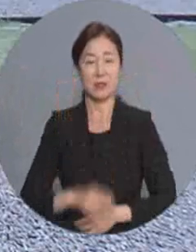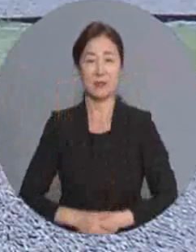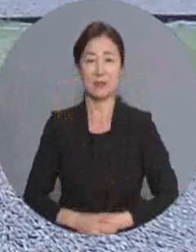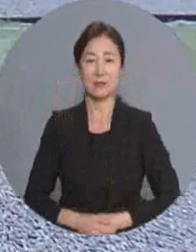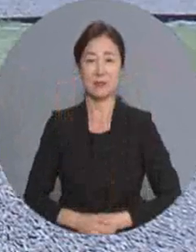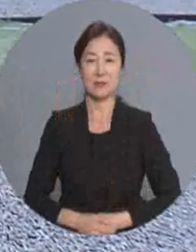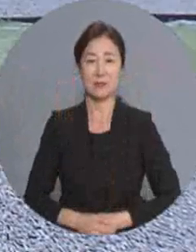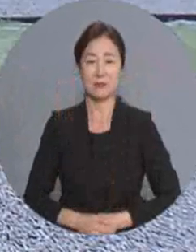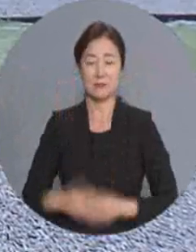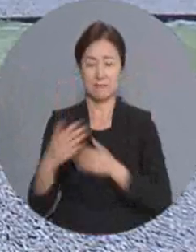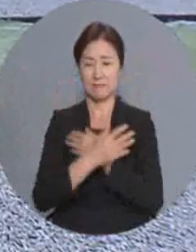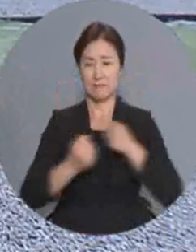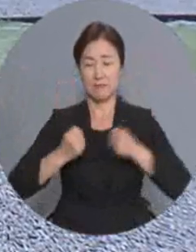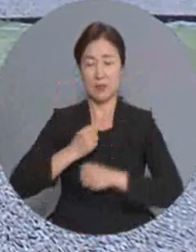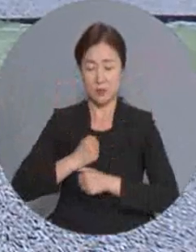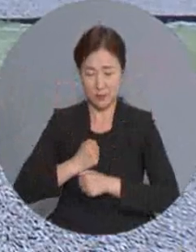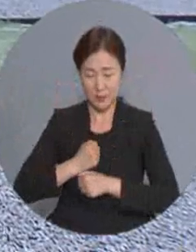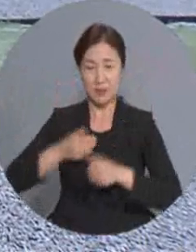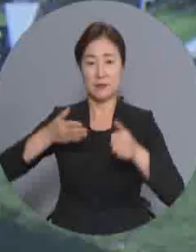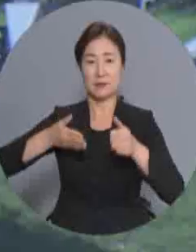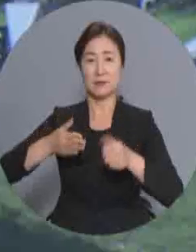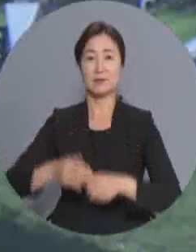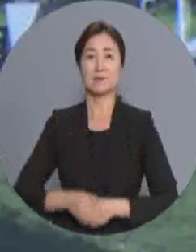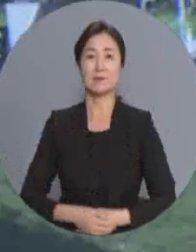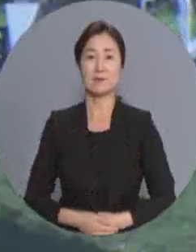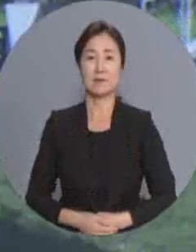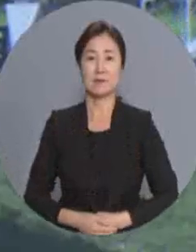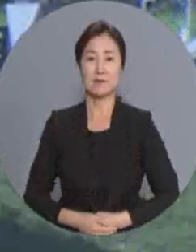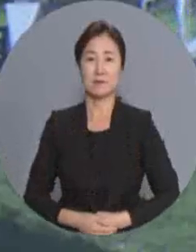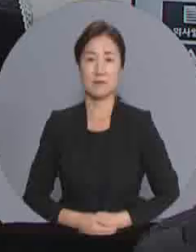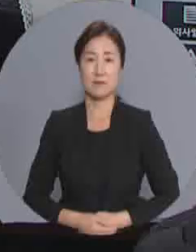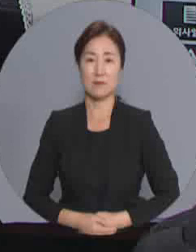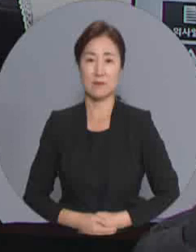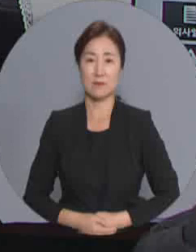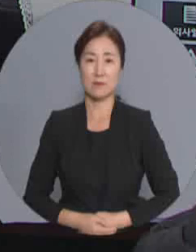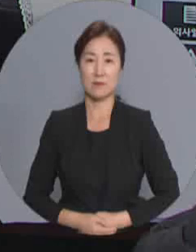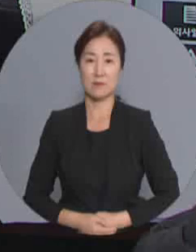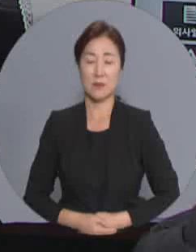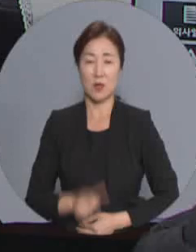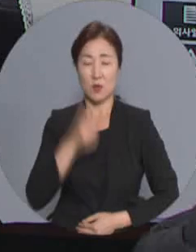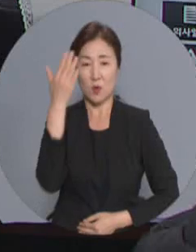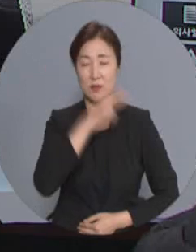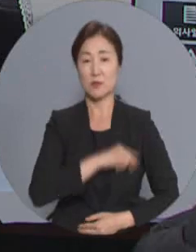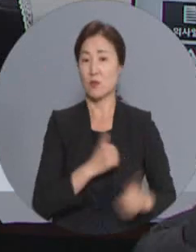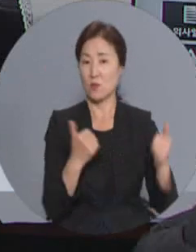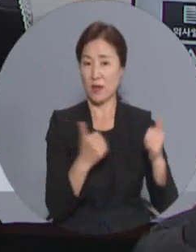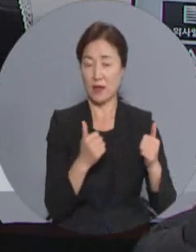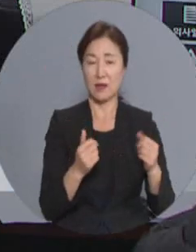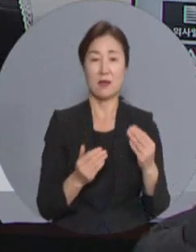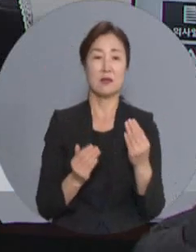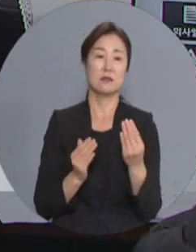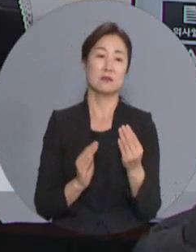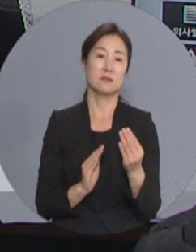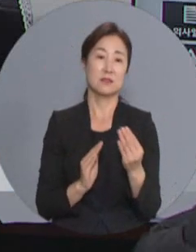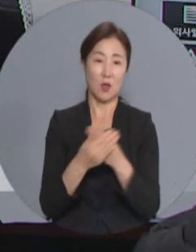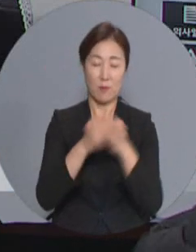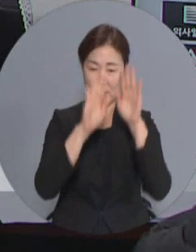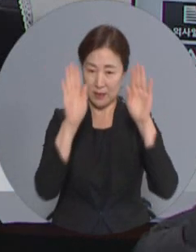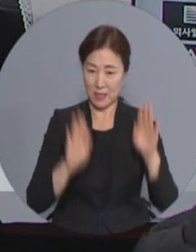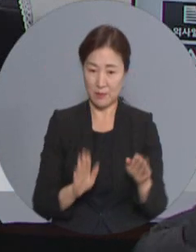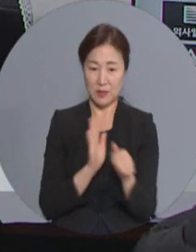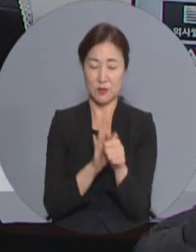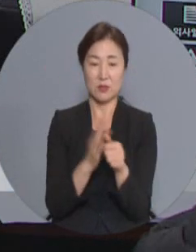많겠으니 건강 관리에 유의하시기 바랍니다 여시 의회가 선 박람회를 지원하기 위한